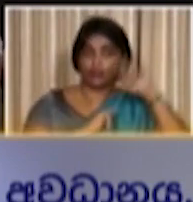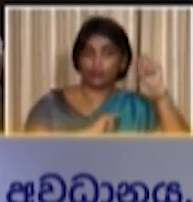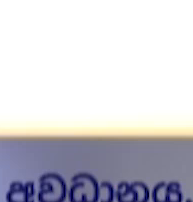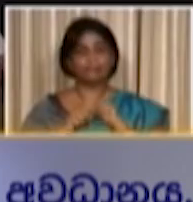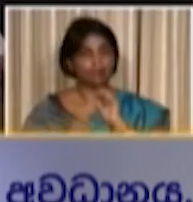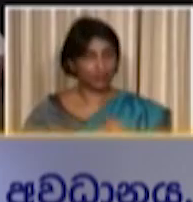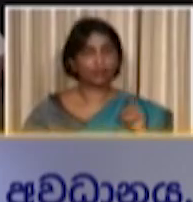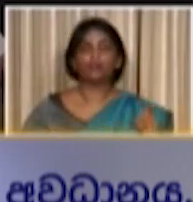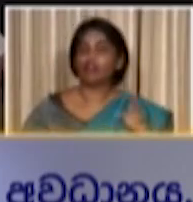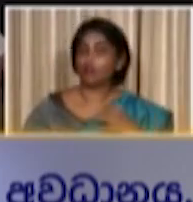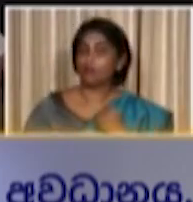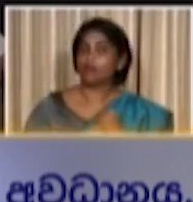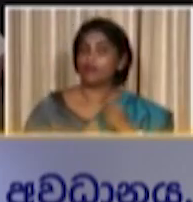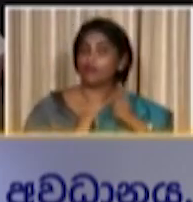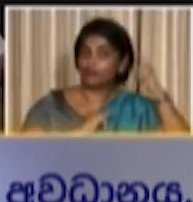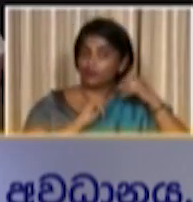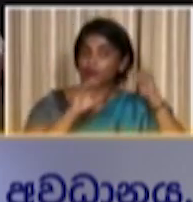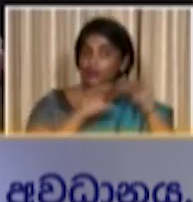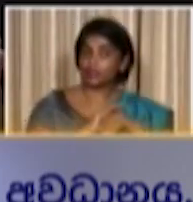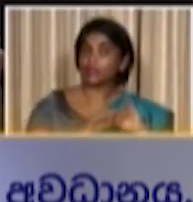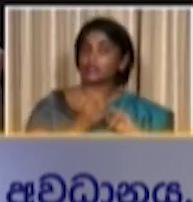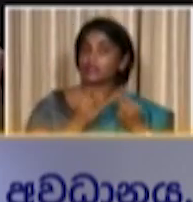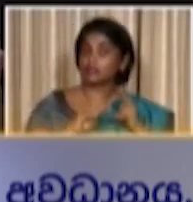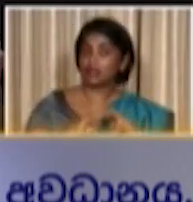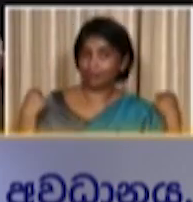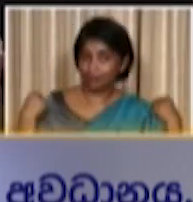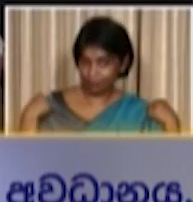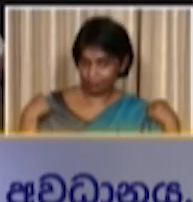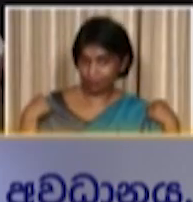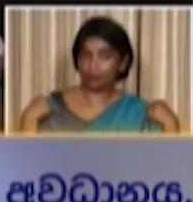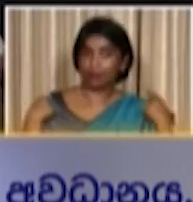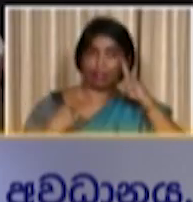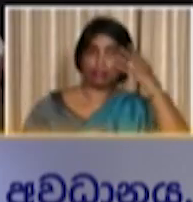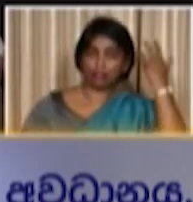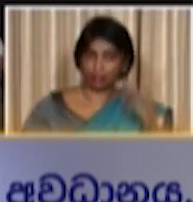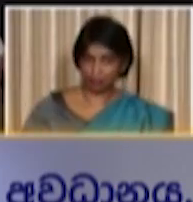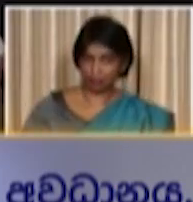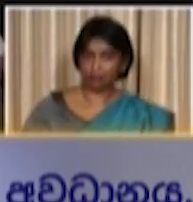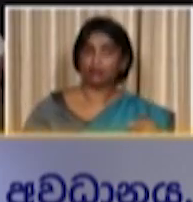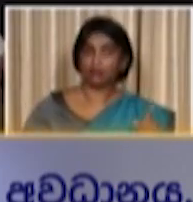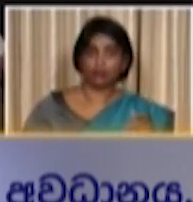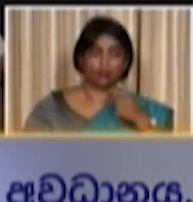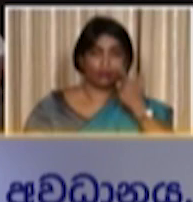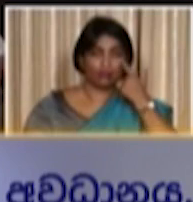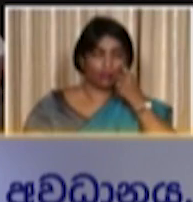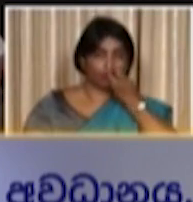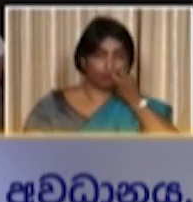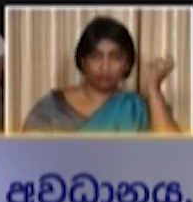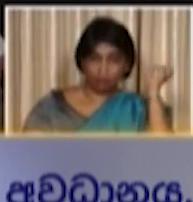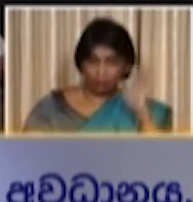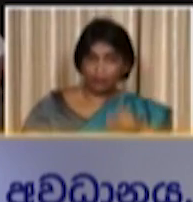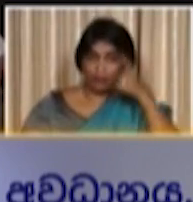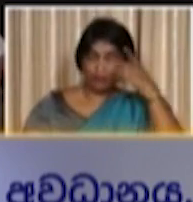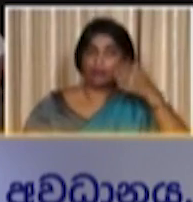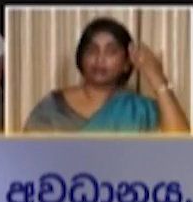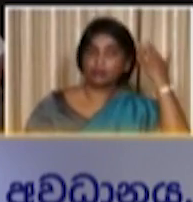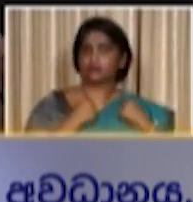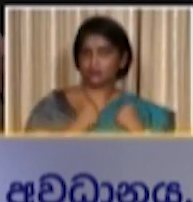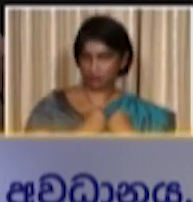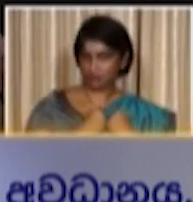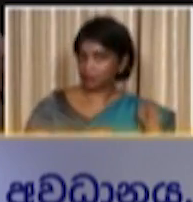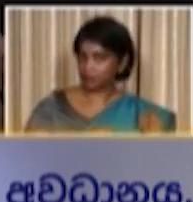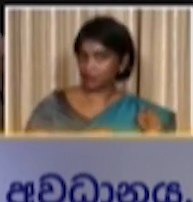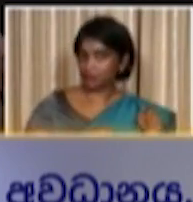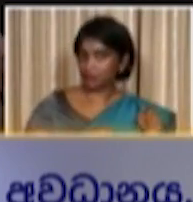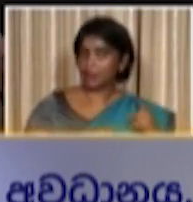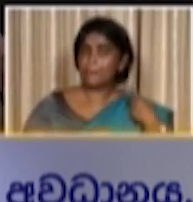ගියා කියන විශ්වවිද්‍යාලය ඇතුළේ අනත් දෙන ආරක්ෂක අංශයේ සේවකයෙක් මිය ගිහිල්ලා තියෙනවා. ඒක කඳුළු ගෑස් ප්‍රහාරය නිසා වෙච්ච මරණයක් කියලා සැක ගන්නවා. ඒතොර